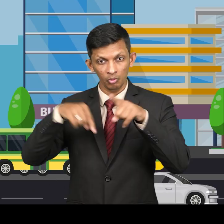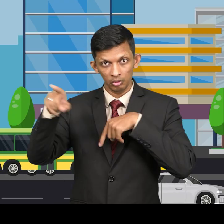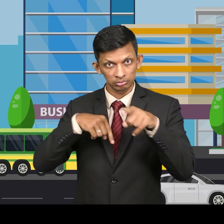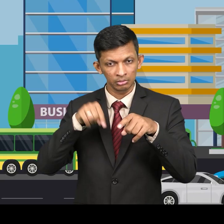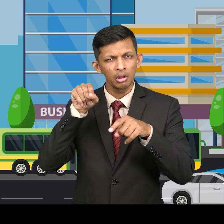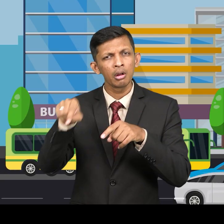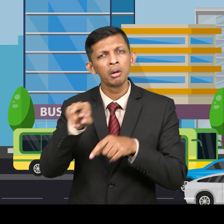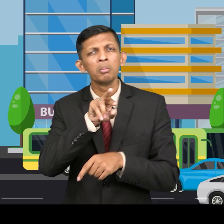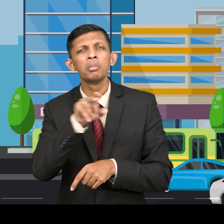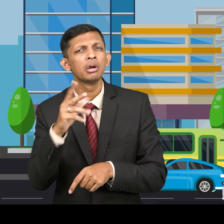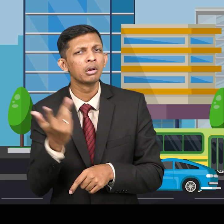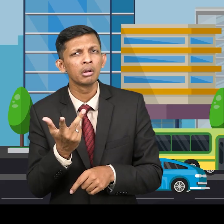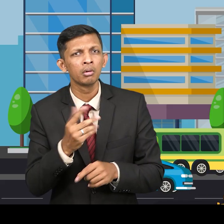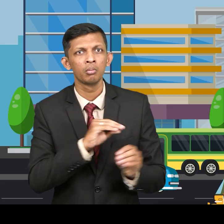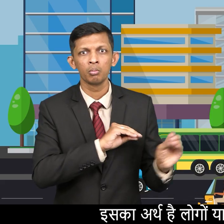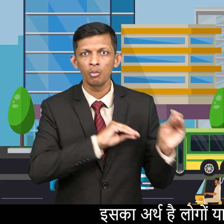परिवहन,